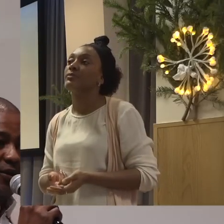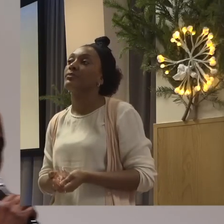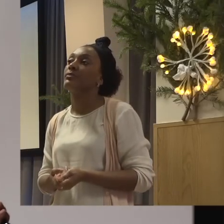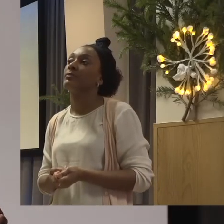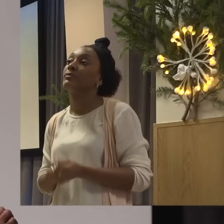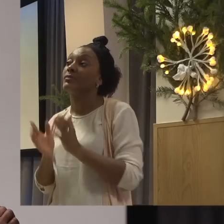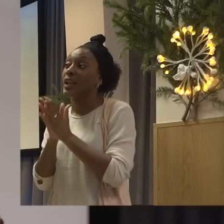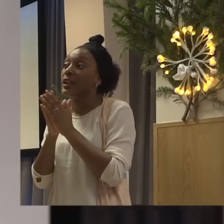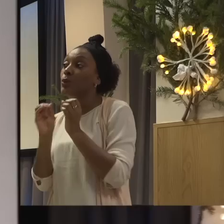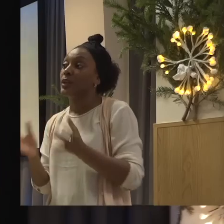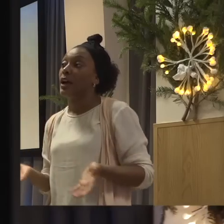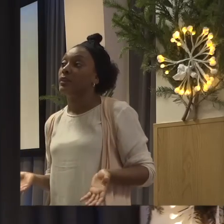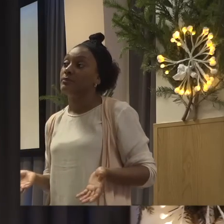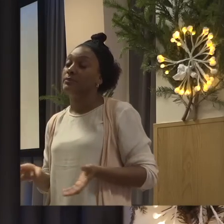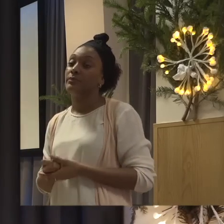Alléluia.